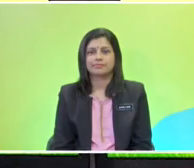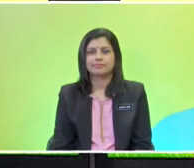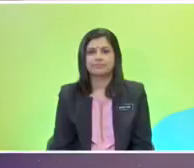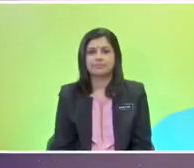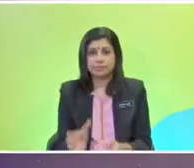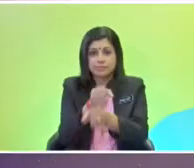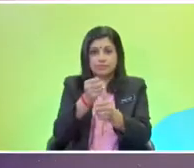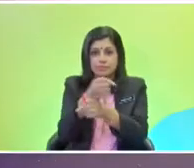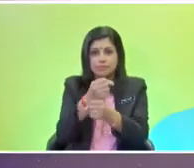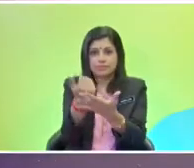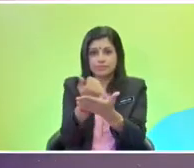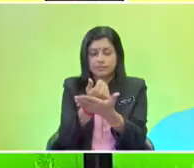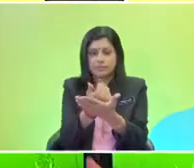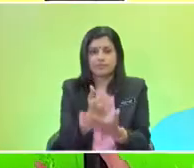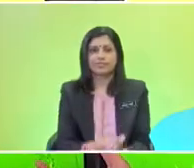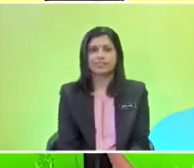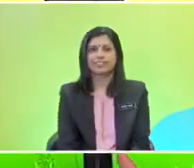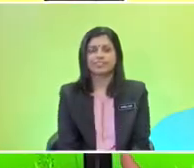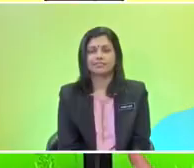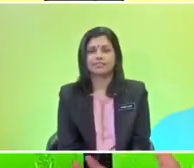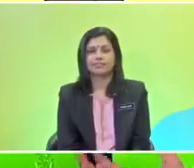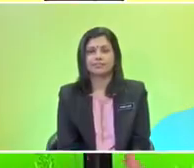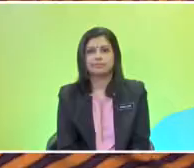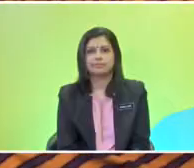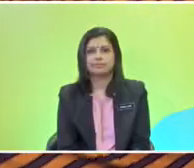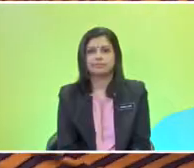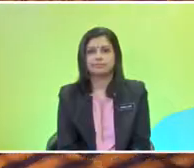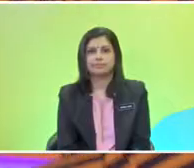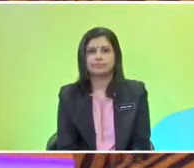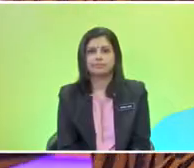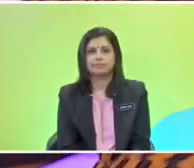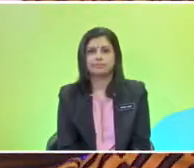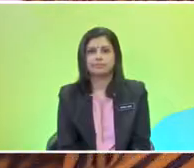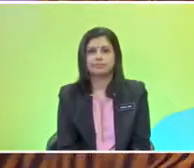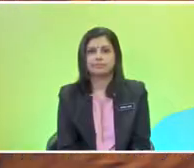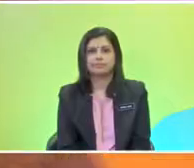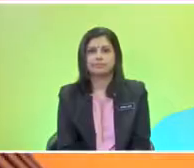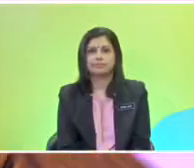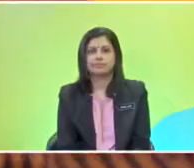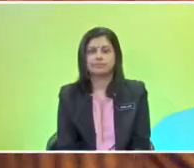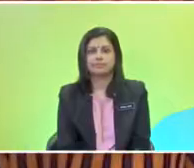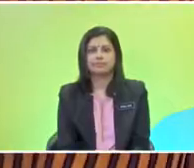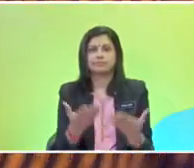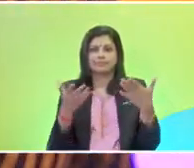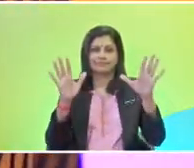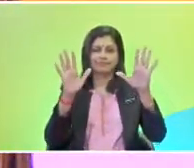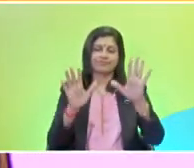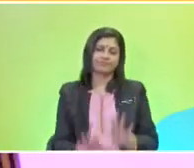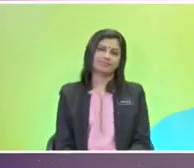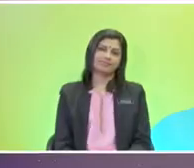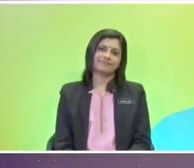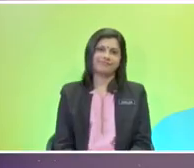Din, sambut, Din, sambut. Ha, cikgu. Okey, okey, Din, sambut. Sikit lagi, sikit lagi, sikit lagi. Okey. Ha, okey. Okey,